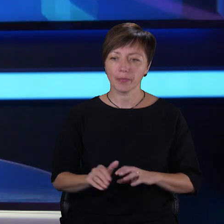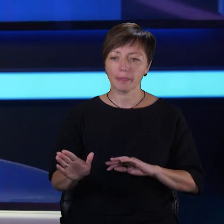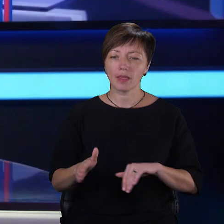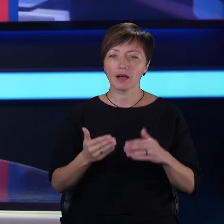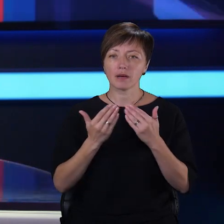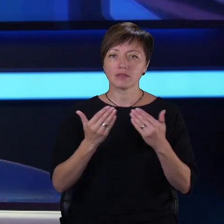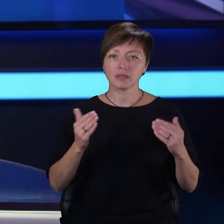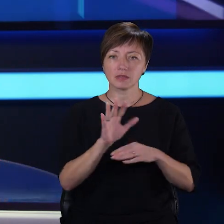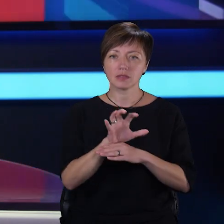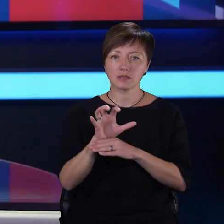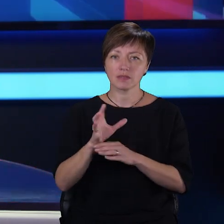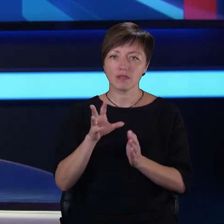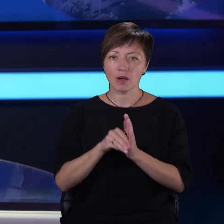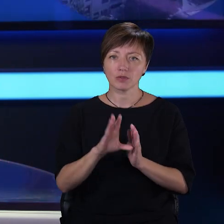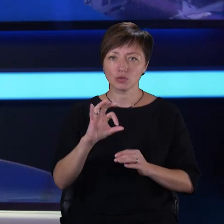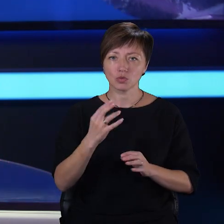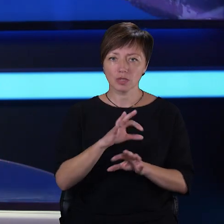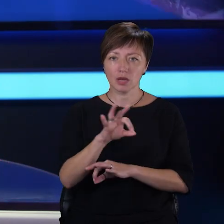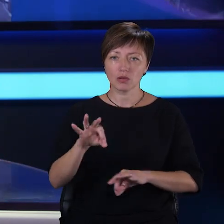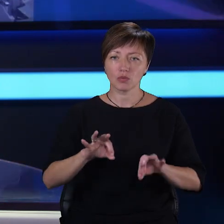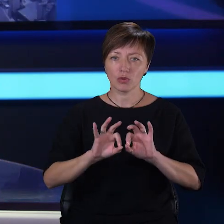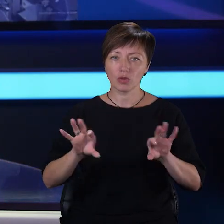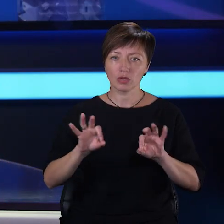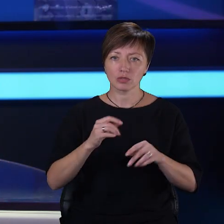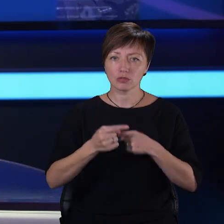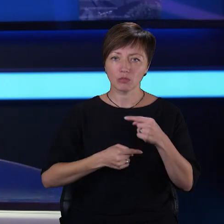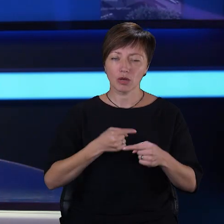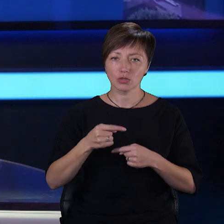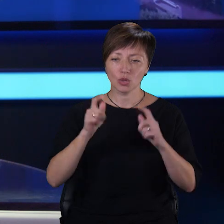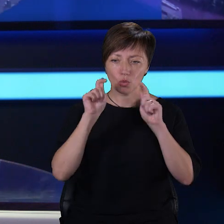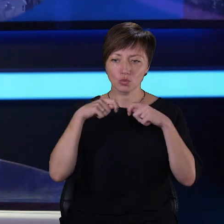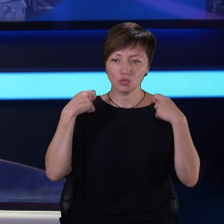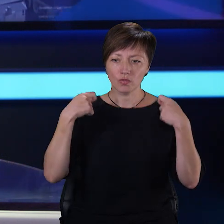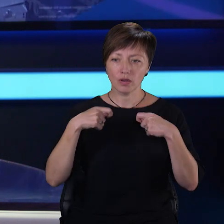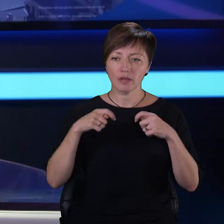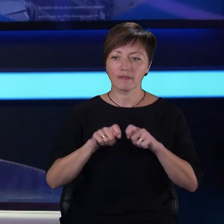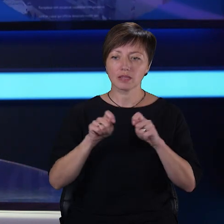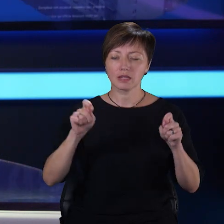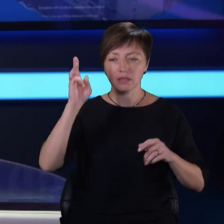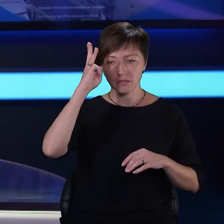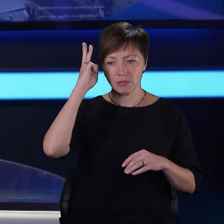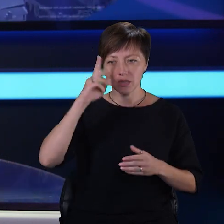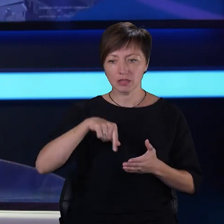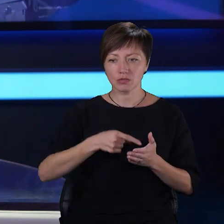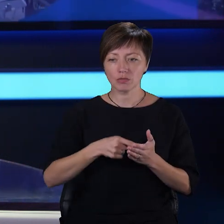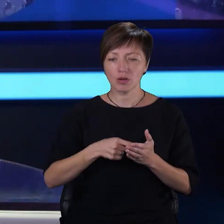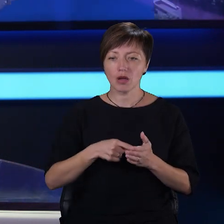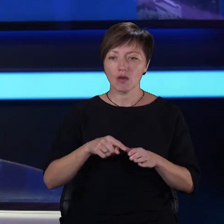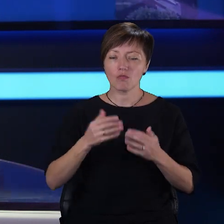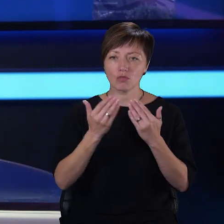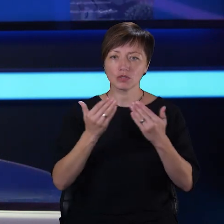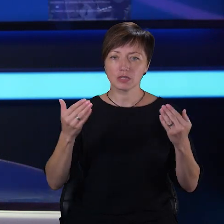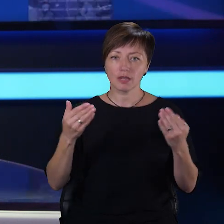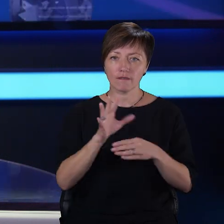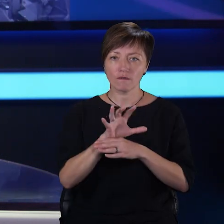Виставку світлин в рамках соціально-просвітницького проєкту «Спадщина хусткування» відкрили у Хмельницькому. У стінах